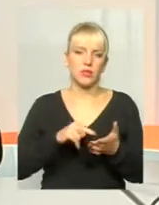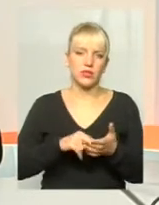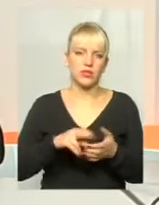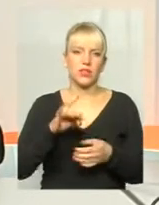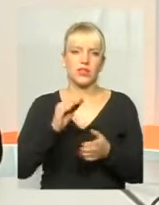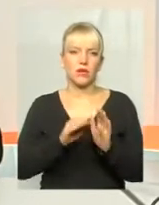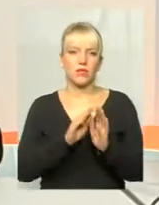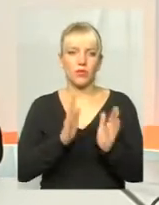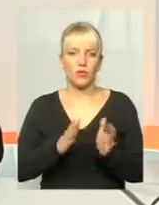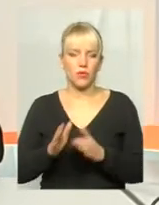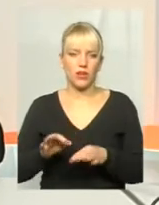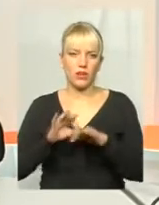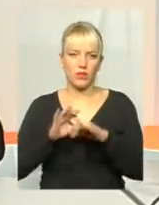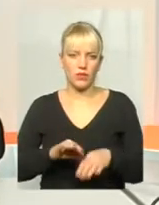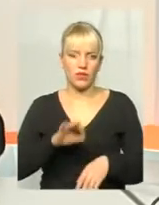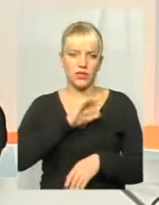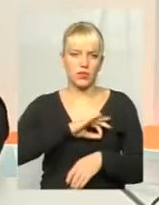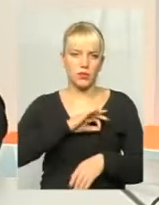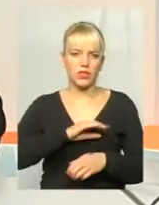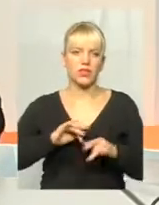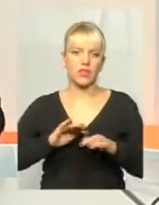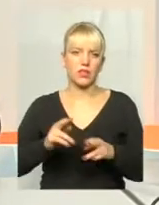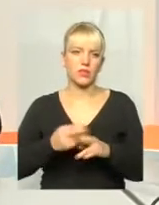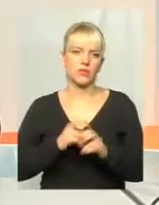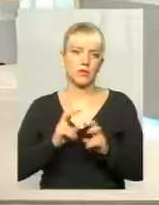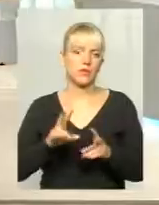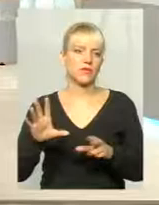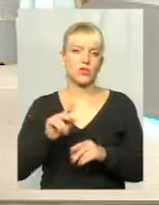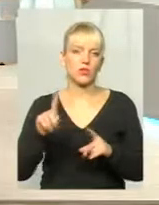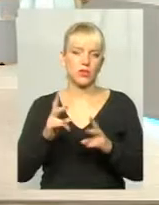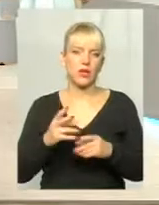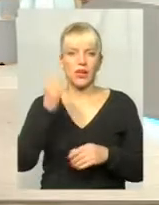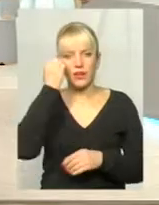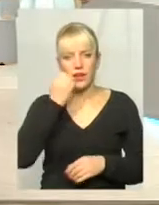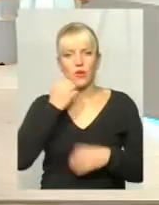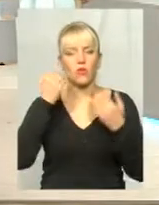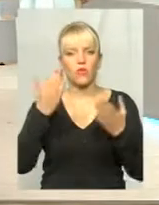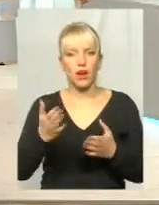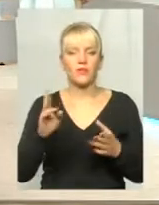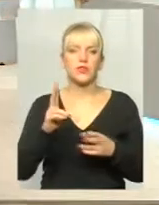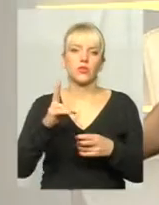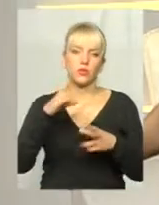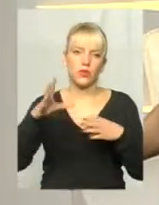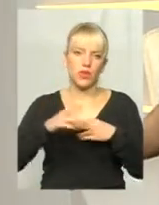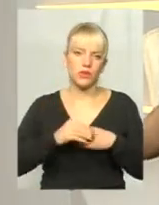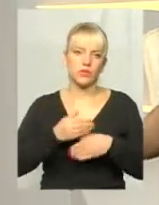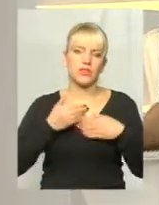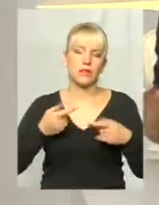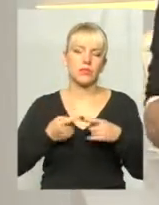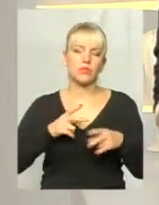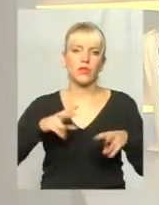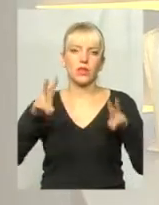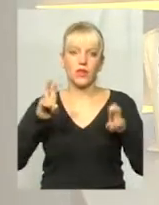про порядок введення в експлуатацію, заходи безпеки, все, що потрібно. Що ж, дякую вам, дякую всім, хто був з нами. Це була